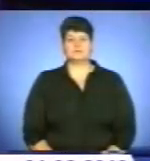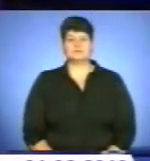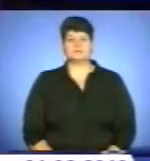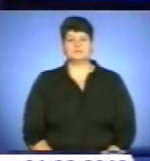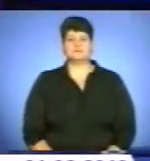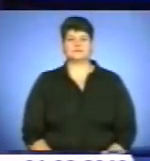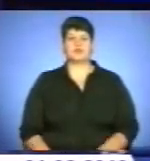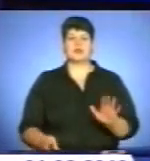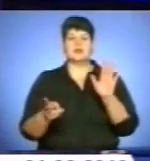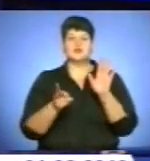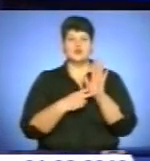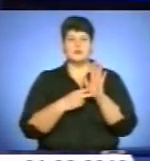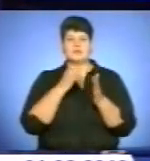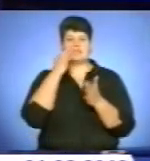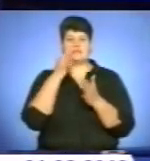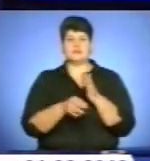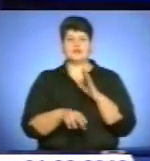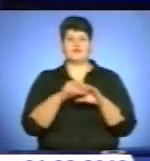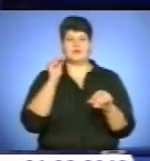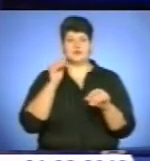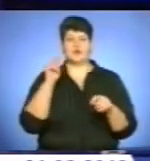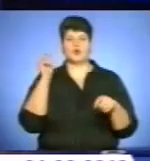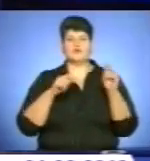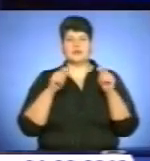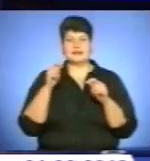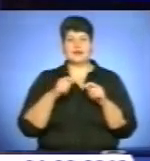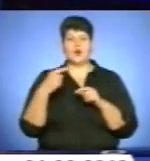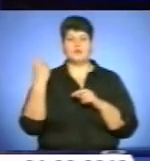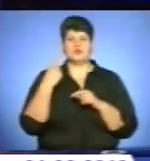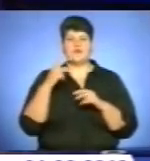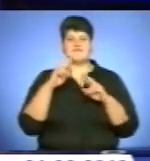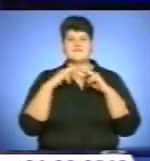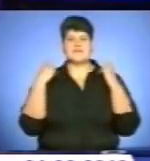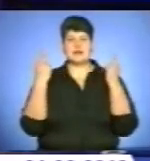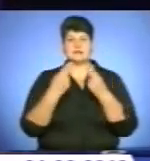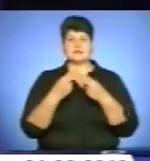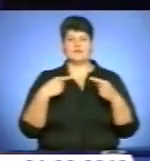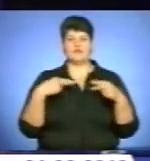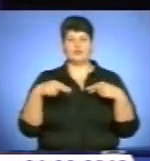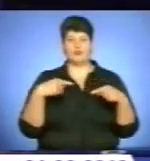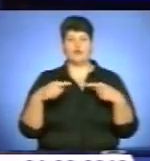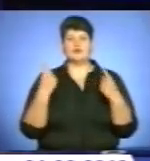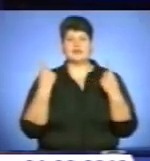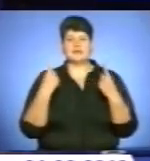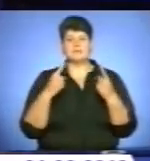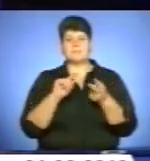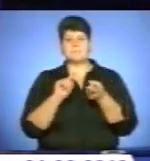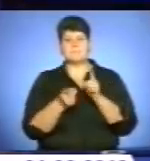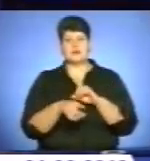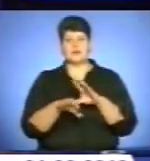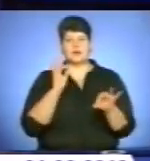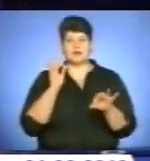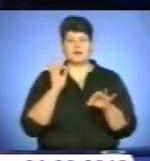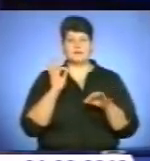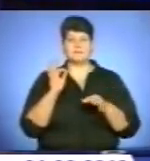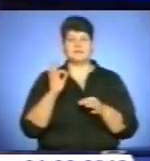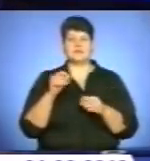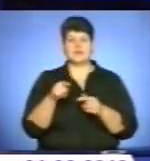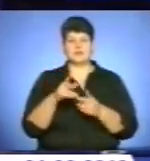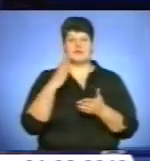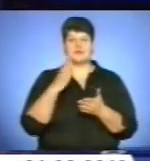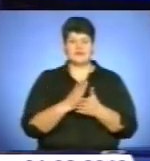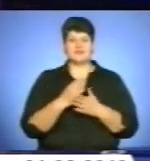На 7-й звітно-виборчій конференції обласної федерації футболу нині переобрали керівника. Ним став Володимир Мариновський, який